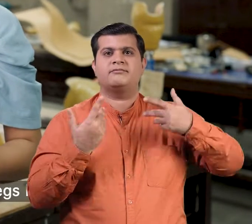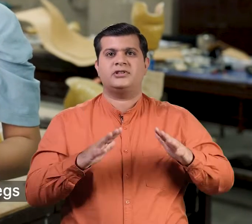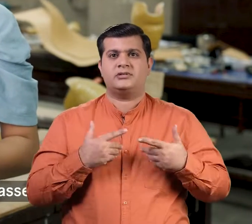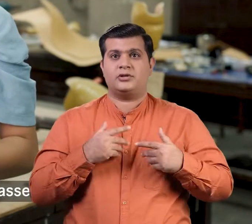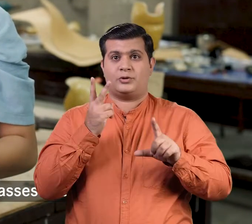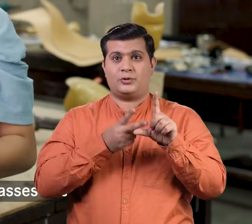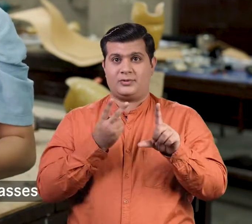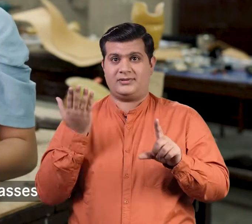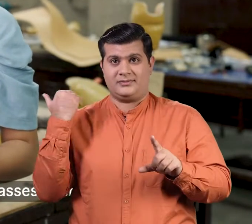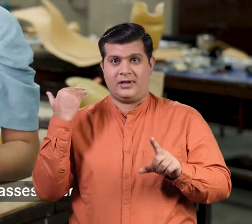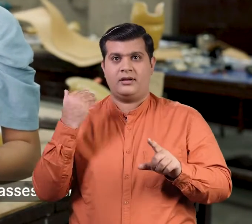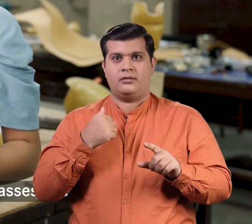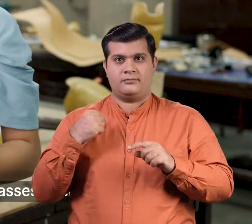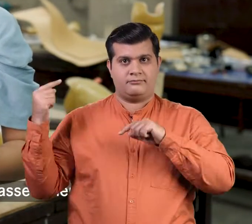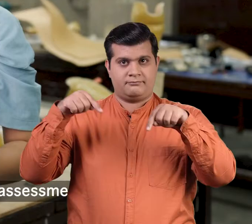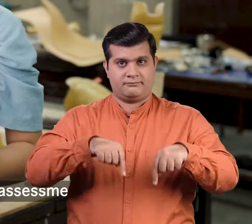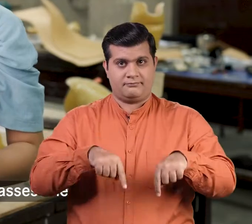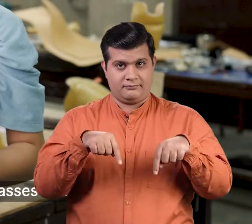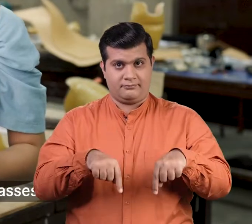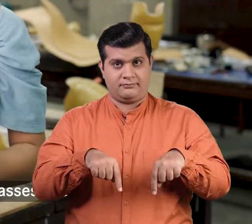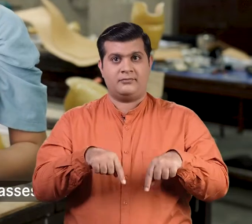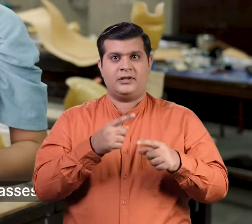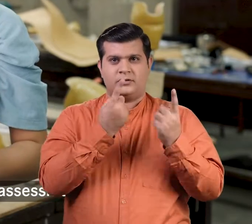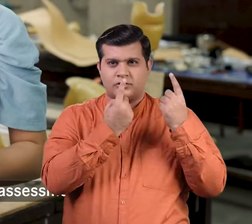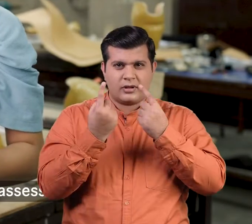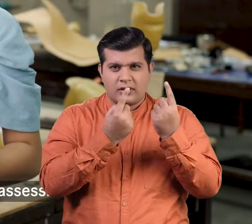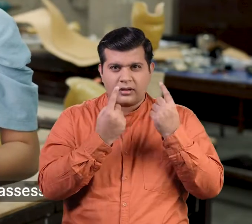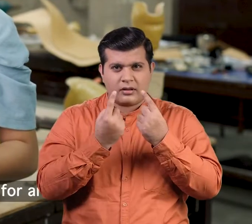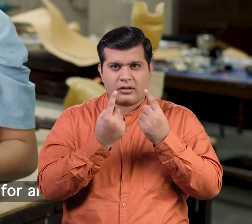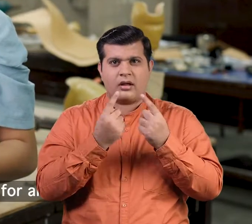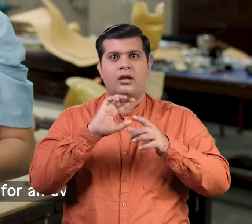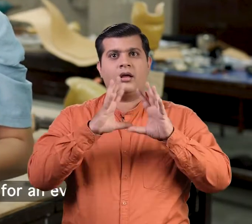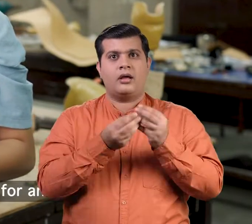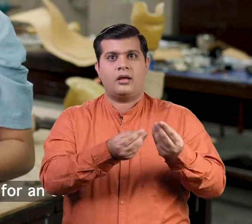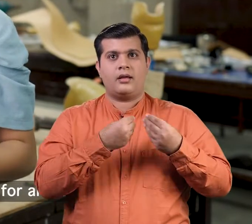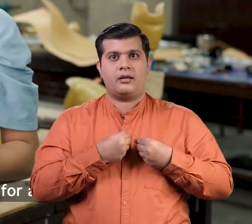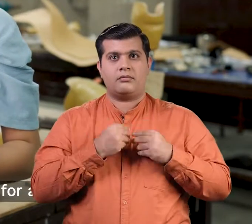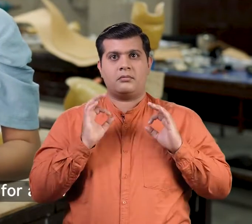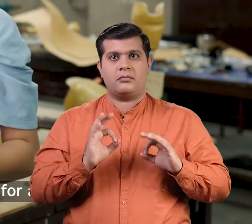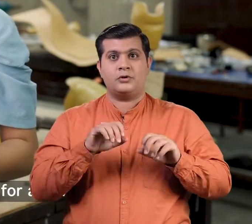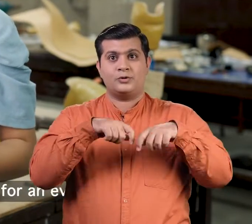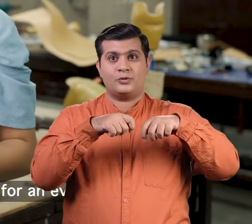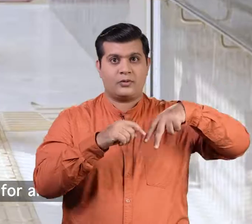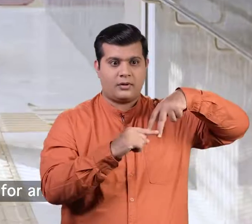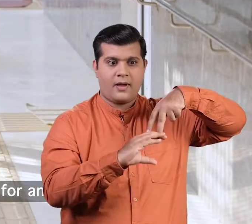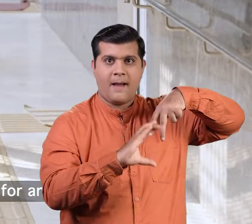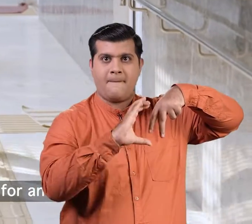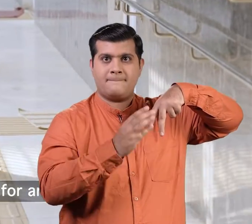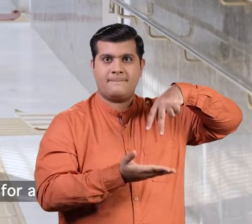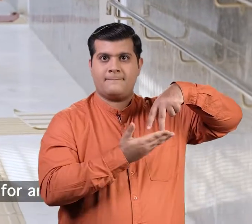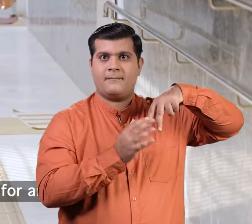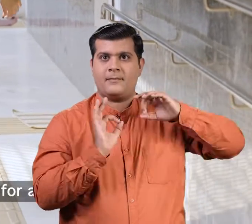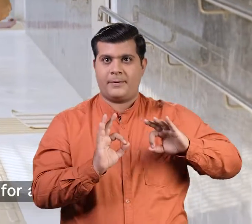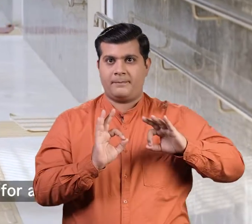थी। 2 साल पहले ही मैं पंडित दीनदयाल इंस्टीट्यूट में आई जहाँ पर मेरा पैर देखा गया और मेरे